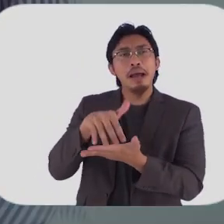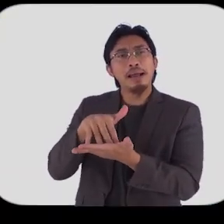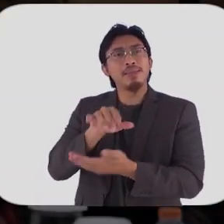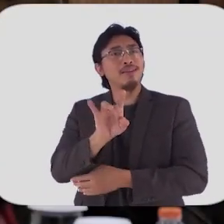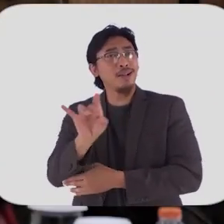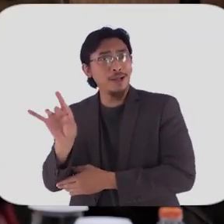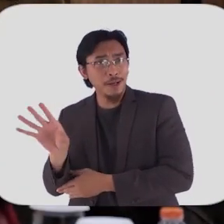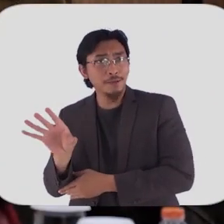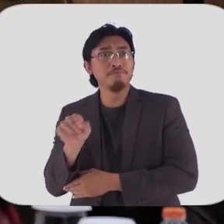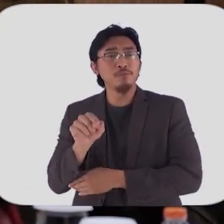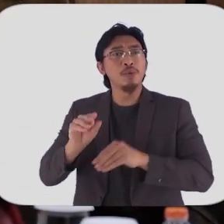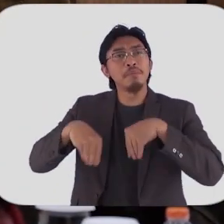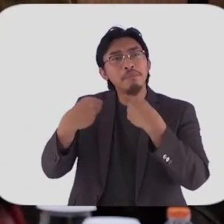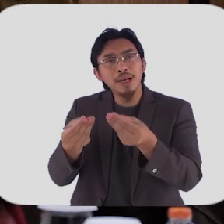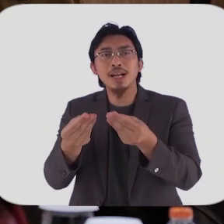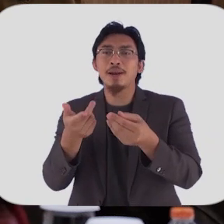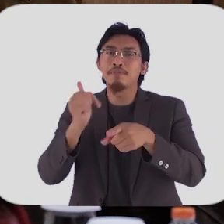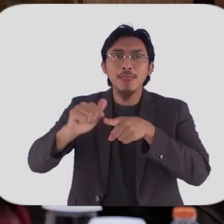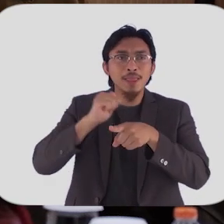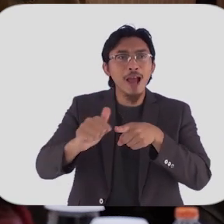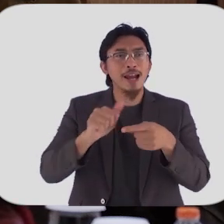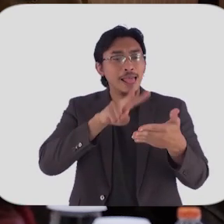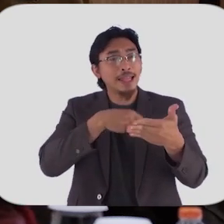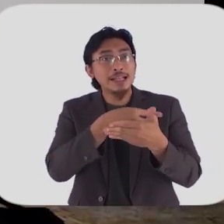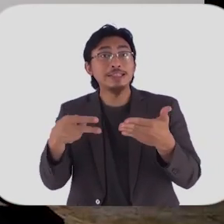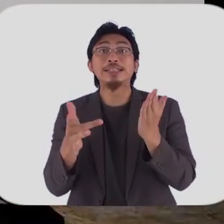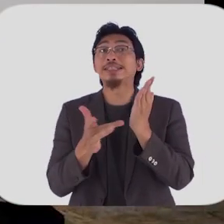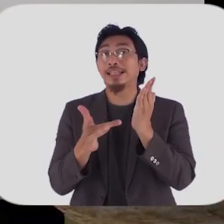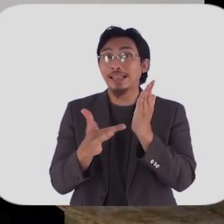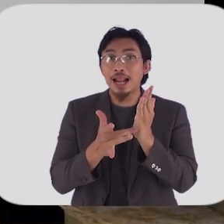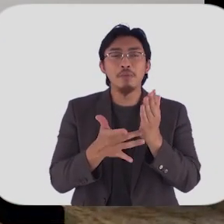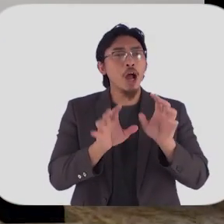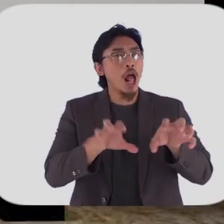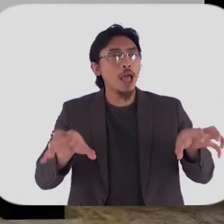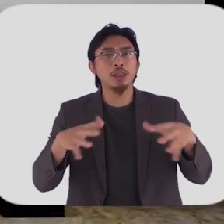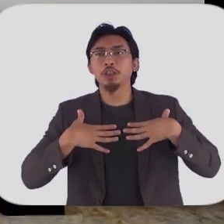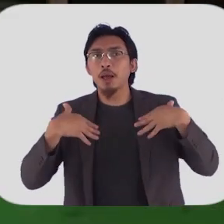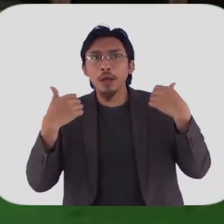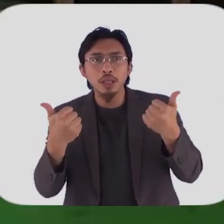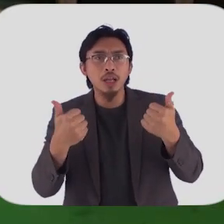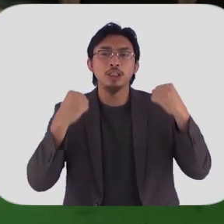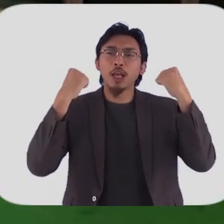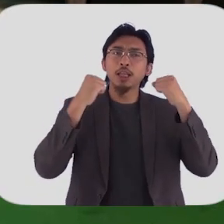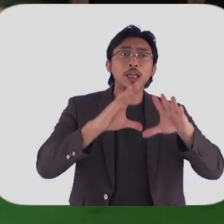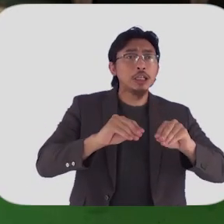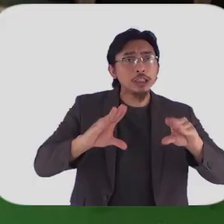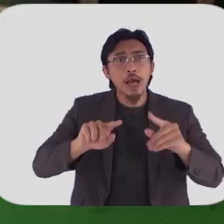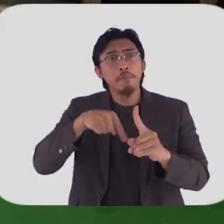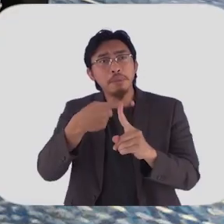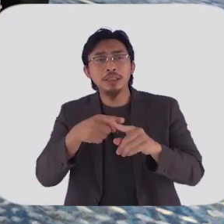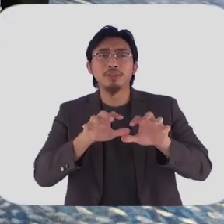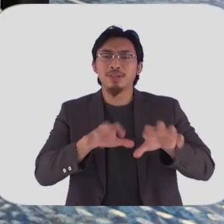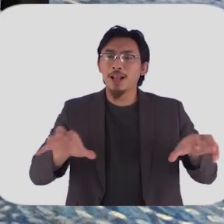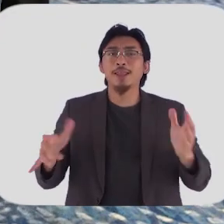dan kelompok rentan lainnya dalam memberikan pelatihan literasi digital, penyerahan peralatan keselamatan dan kesehatan kerja,